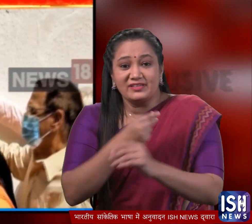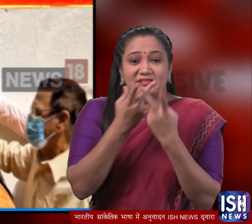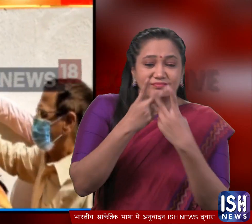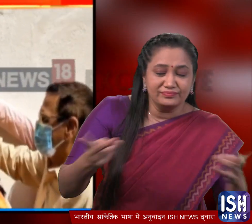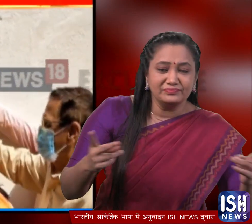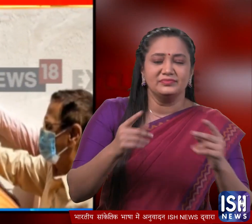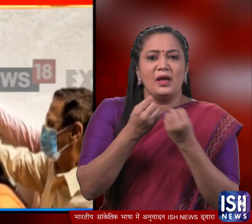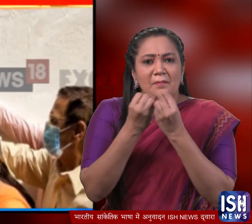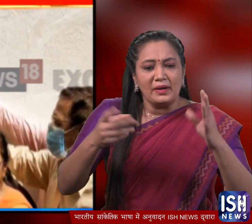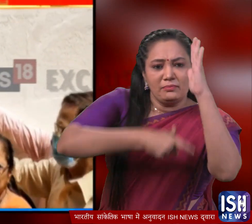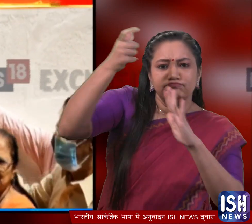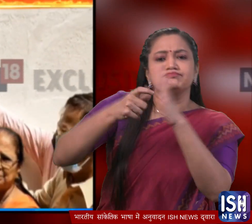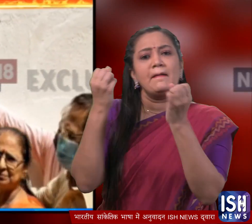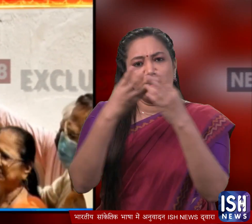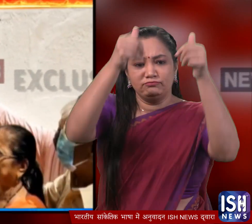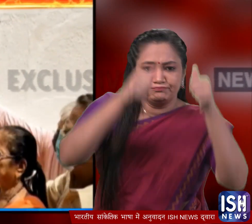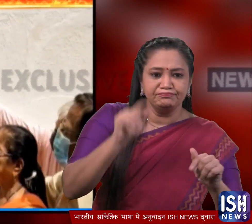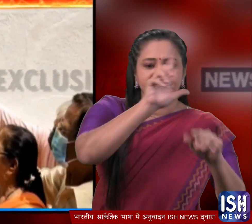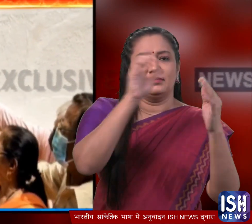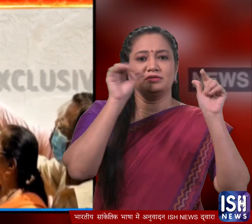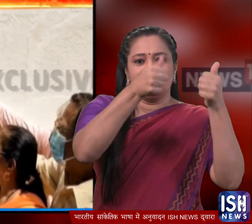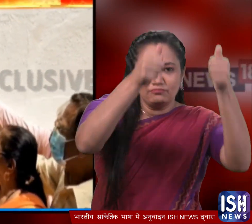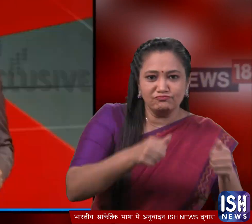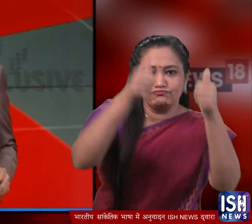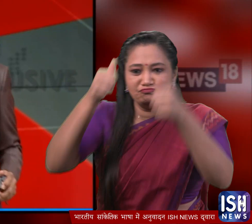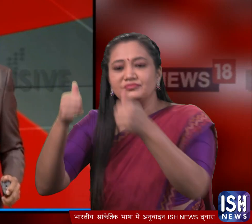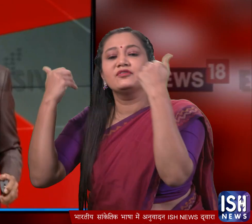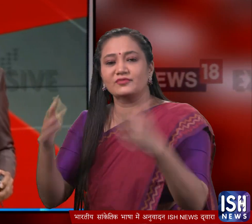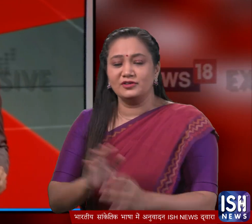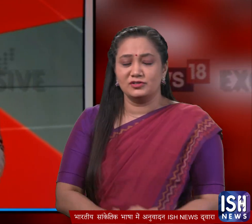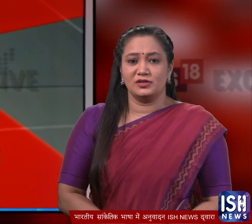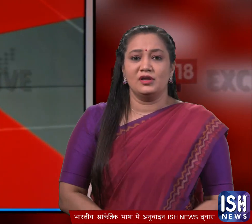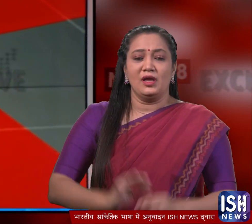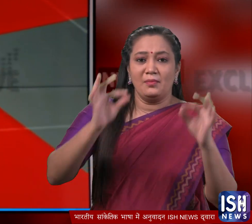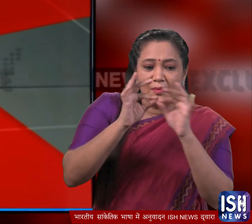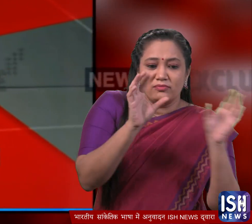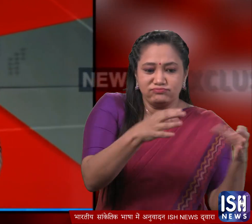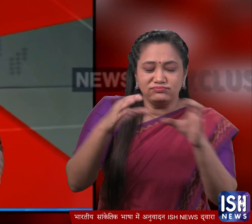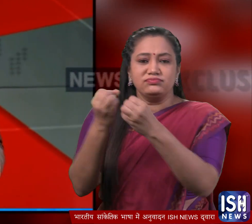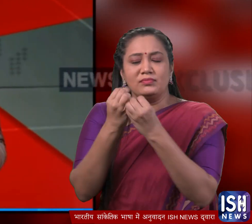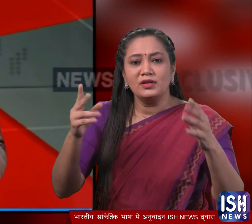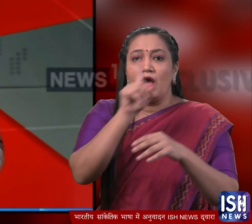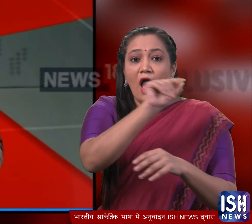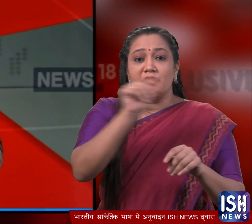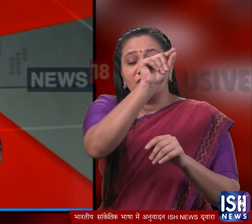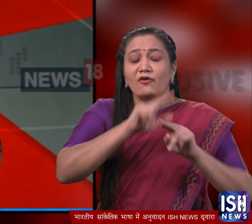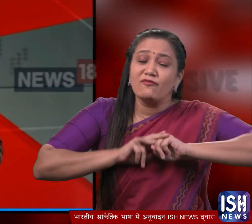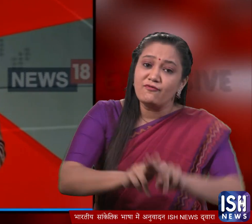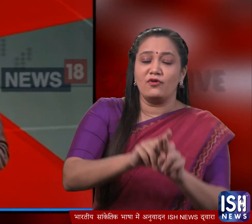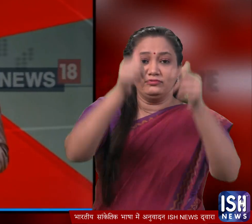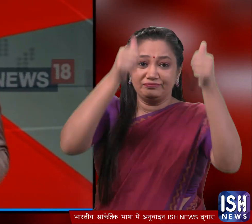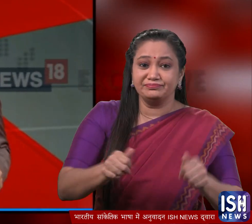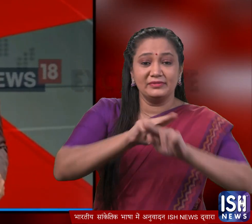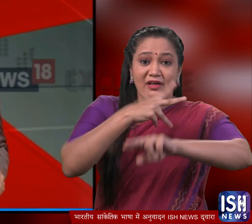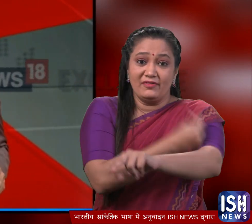वैक्सीनेशन की इस मुहिम के तहत अब तक कई इमारतों में ऐसे स्टिकर लगाए जा चुके हैं। सौभाग्य की बात है कि मुंबई में ग्रुप हाउसिंग सोसाइटी में 100% वैक्सीनेशन का